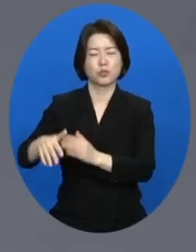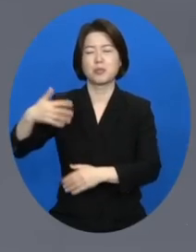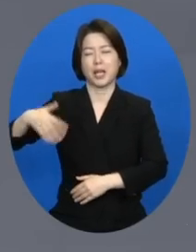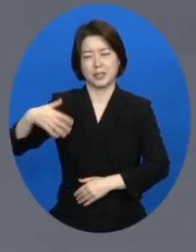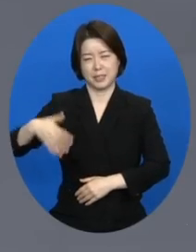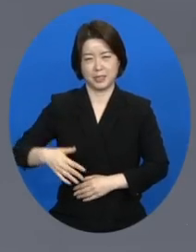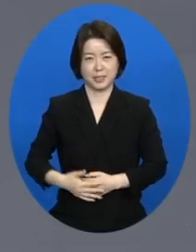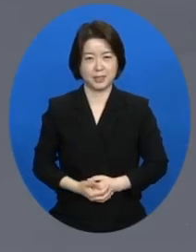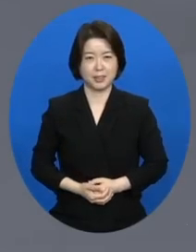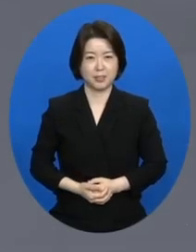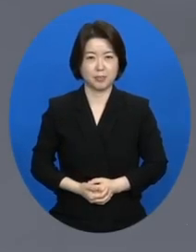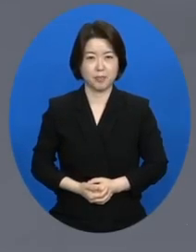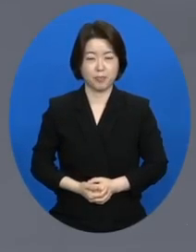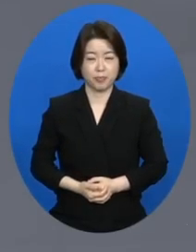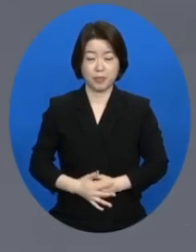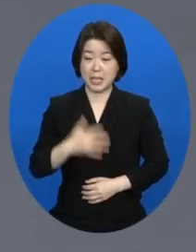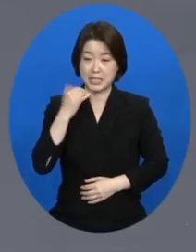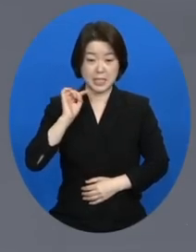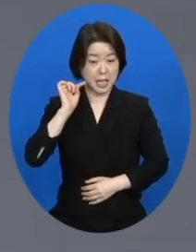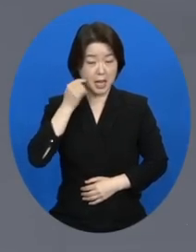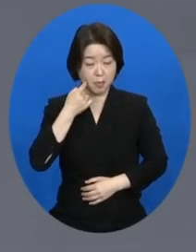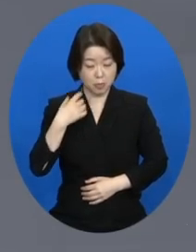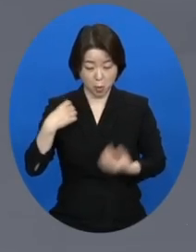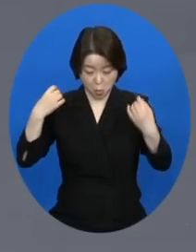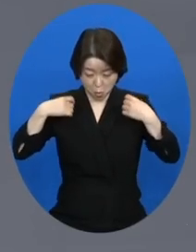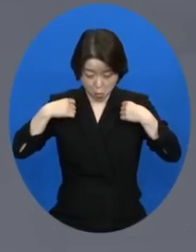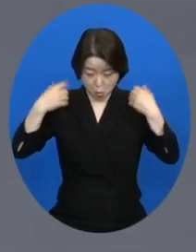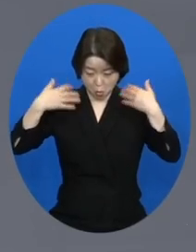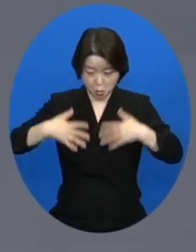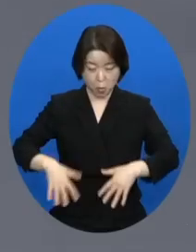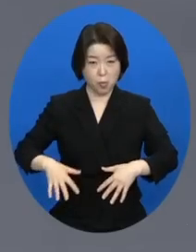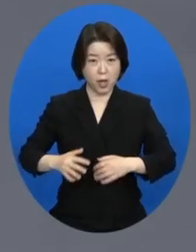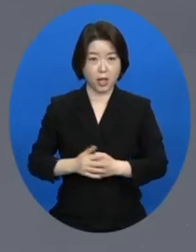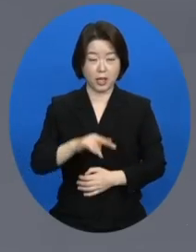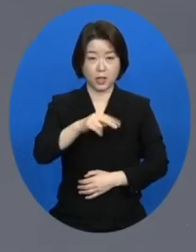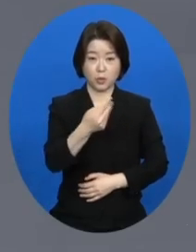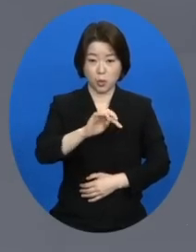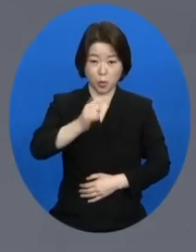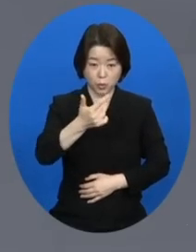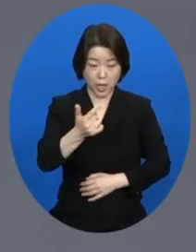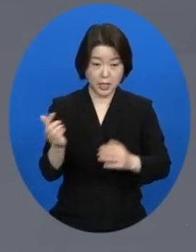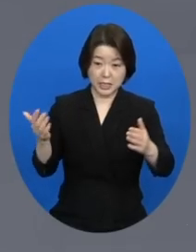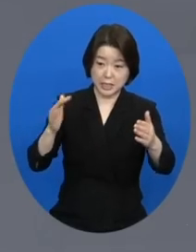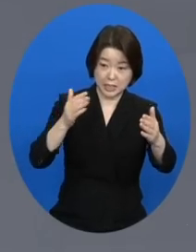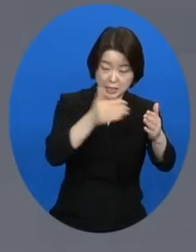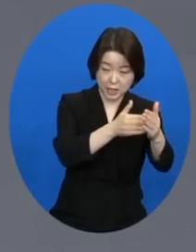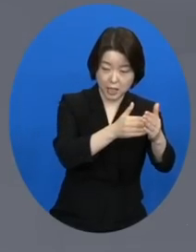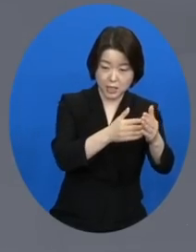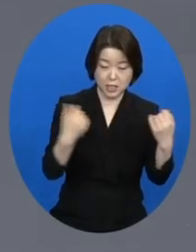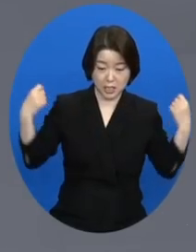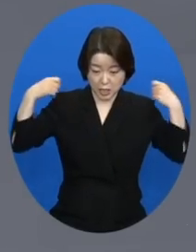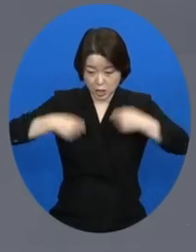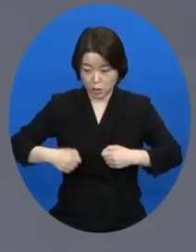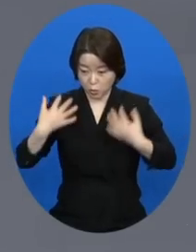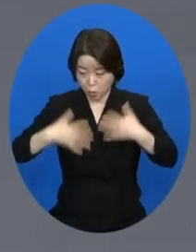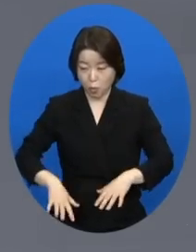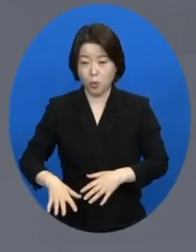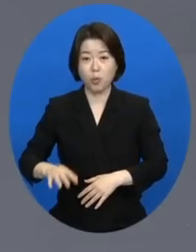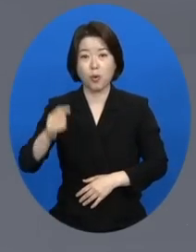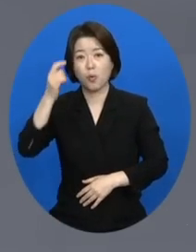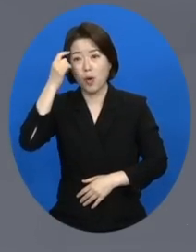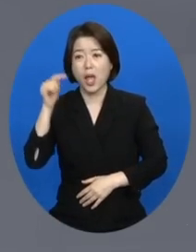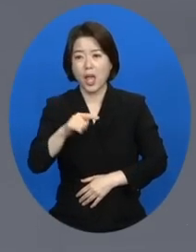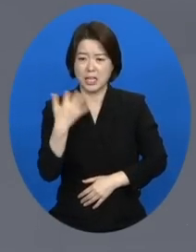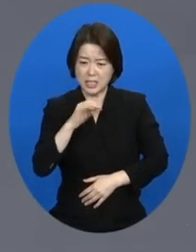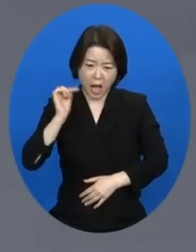거예요. 자, 채색옷을 줬는데요, 지금 이 도단에 이르기까지 뭘 입고 왔어요? 지금 채색옷을 왜 입고 와요